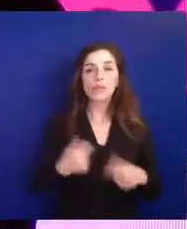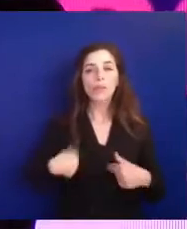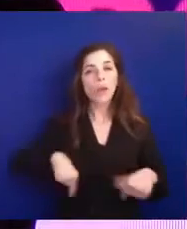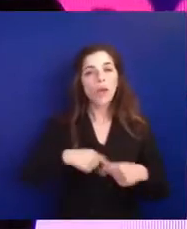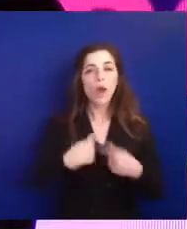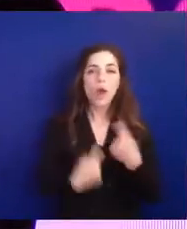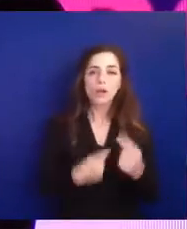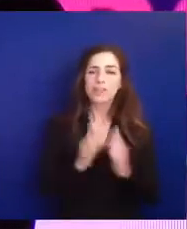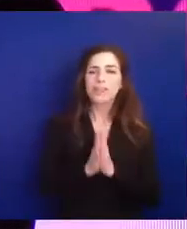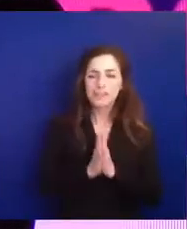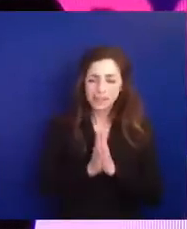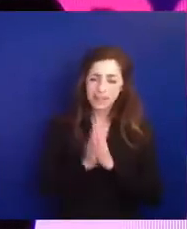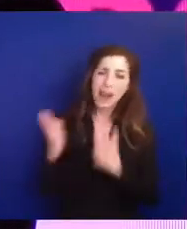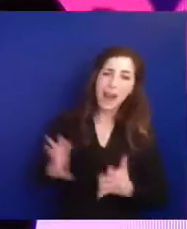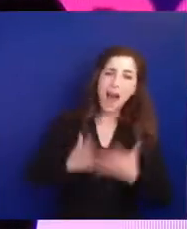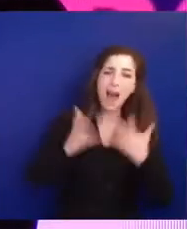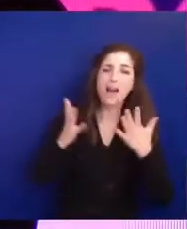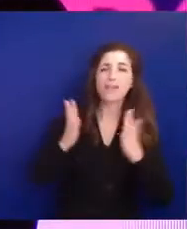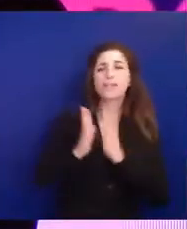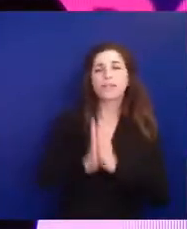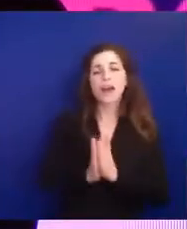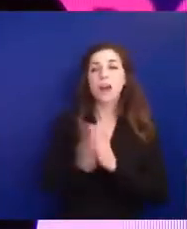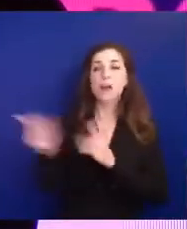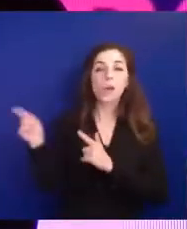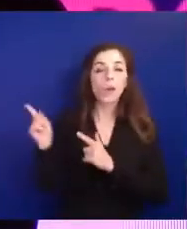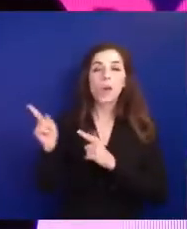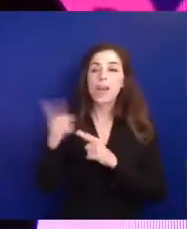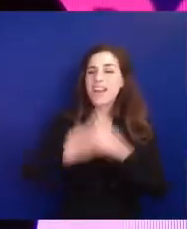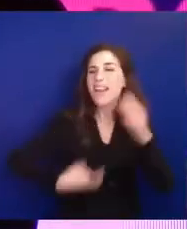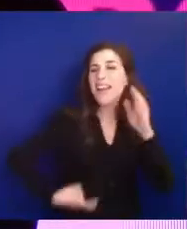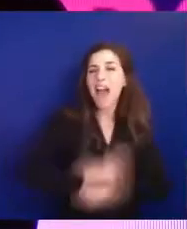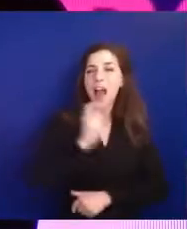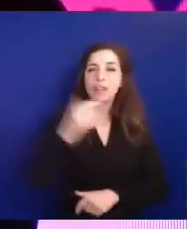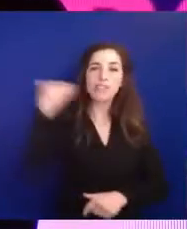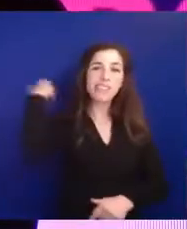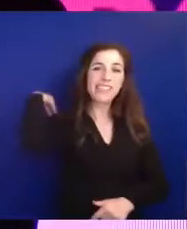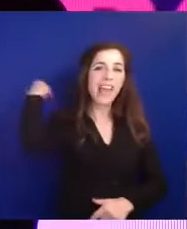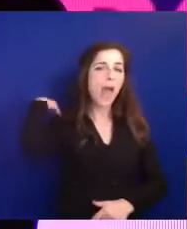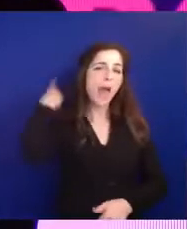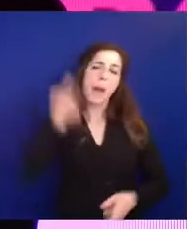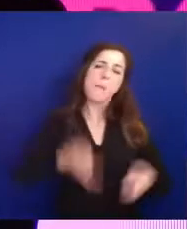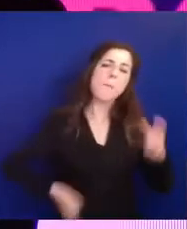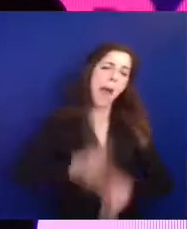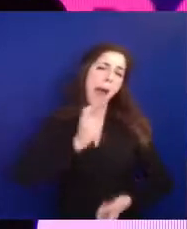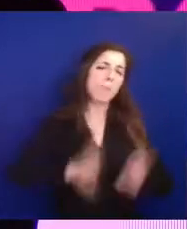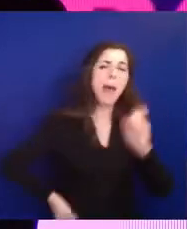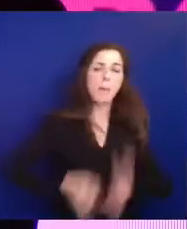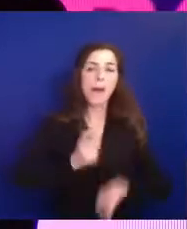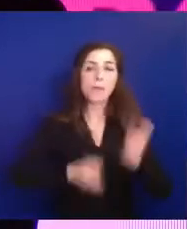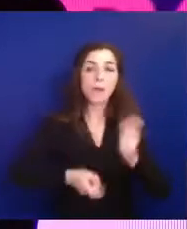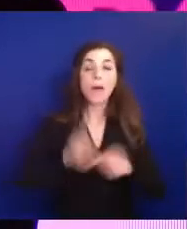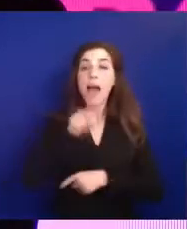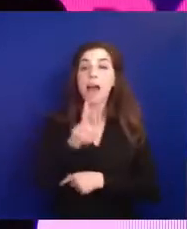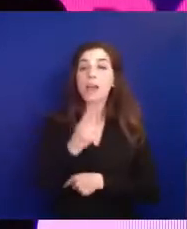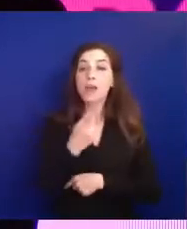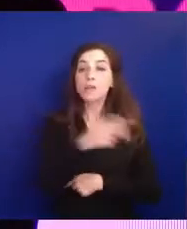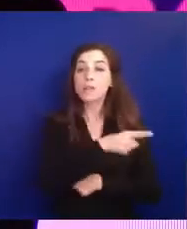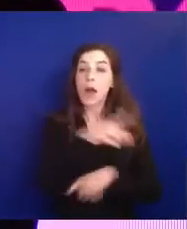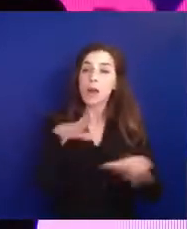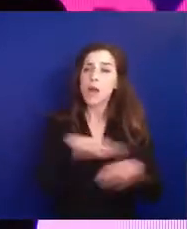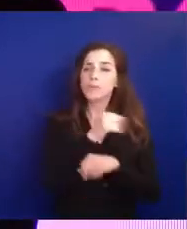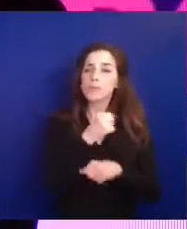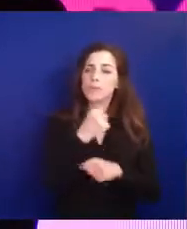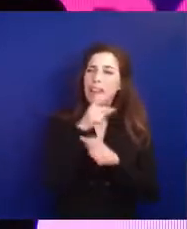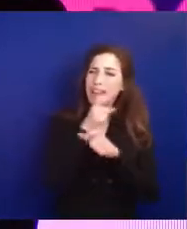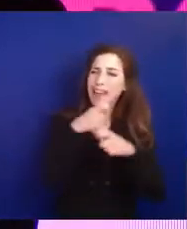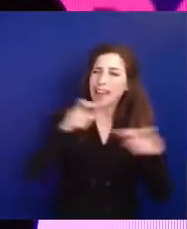lasciarci andare mi vede dei calci sulla schiena tanti anche rosa re cominciò a gridare e due si arrabbiarono